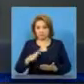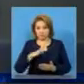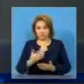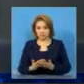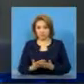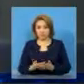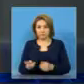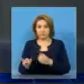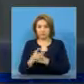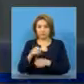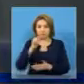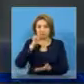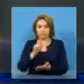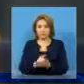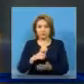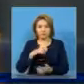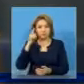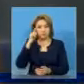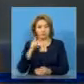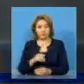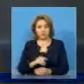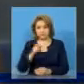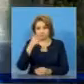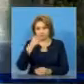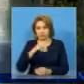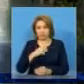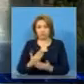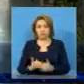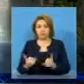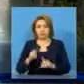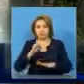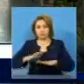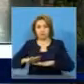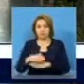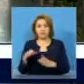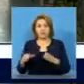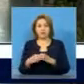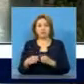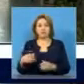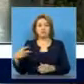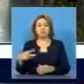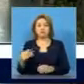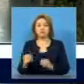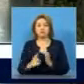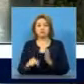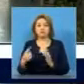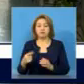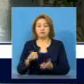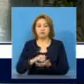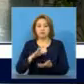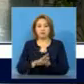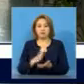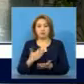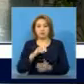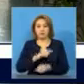енді келуіміз міндетті деп ойлаймын, өзім үшін, отанымыз үшін. Жалпы бұл сайлау учаскесіне 2701 адам тіркелген екен. Осы